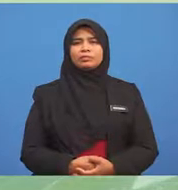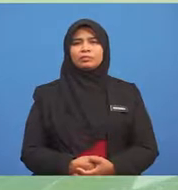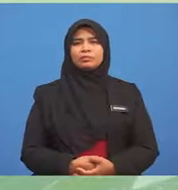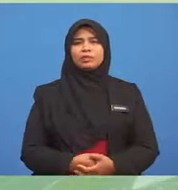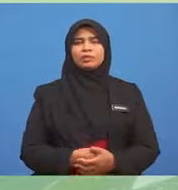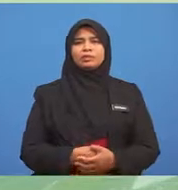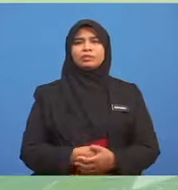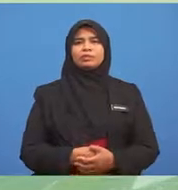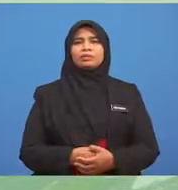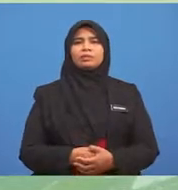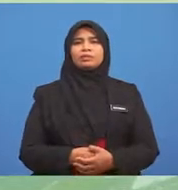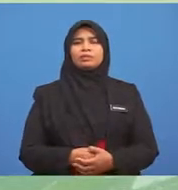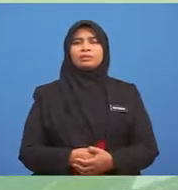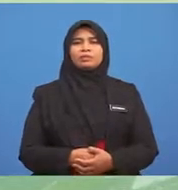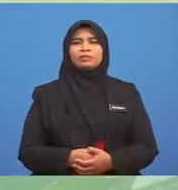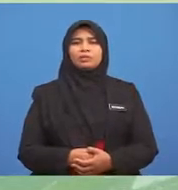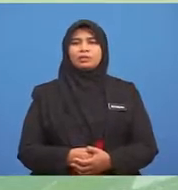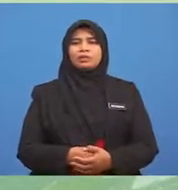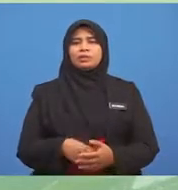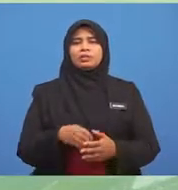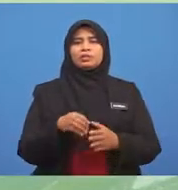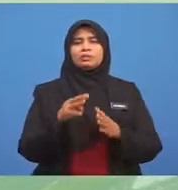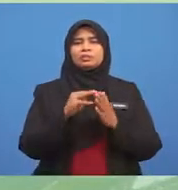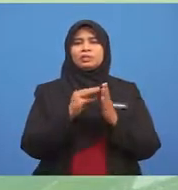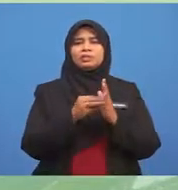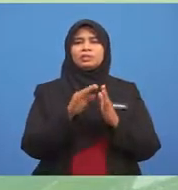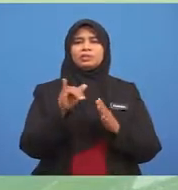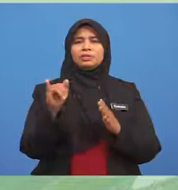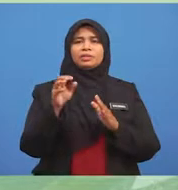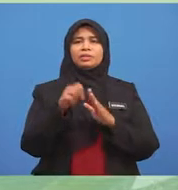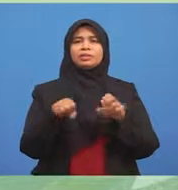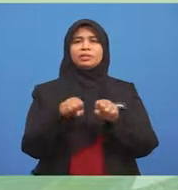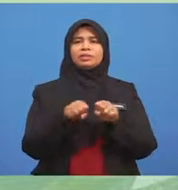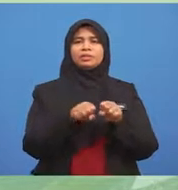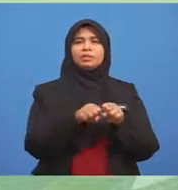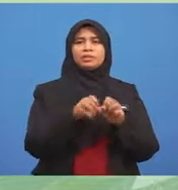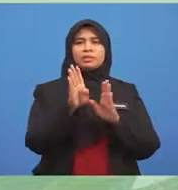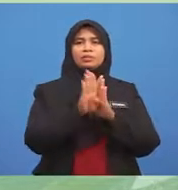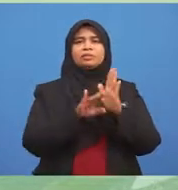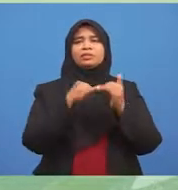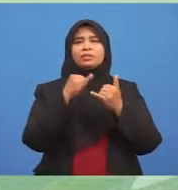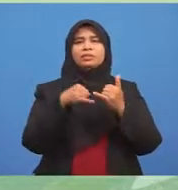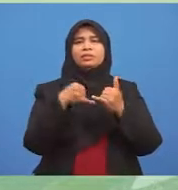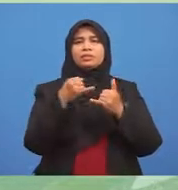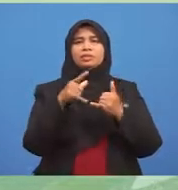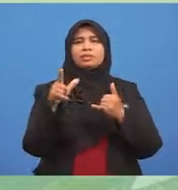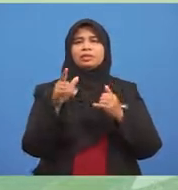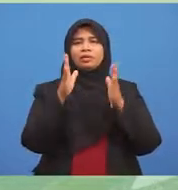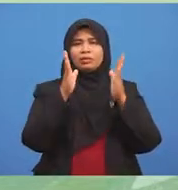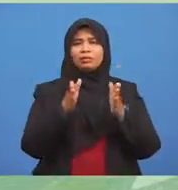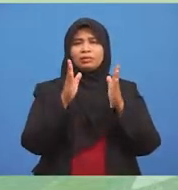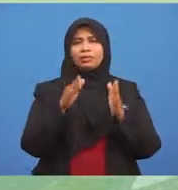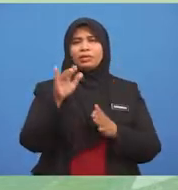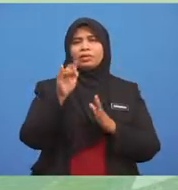khashi'un. Shadaqallahul azim. Mafhumnya, sesungguhnya berjayalah orang-orang yang